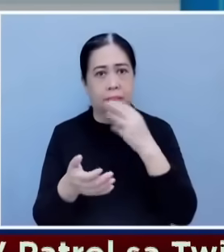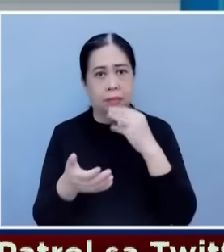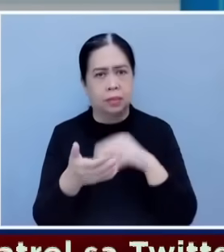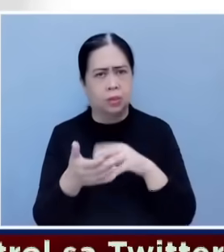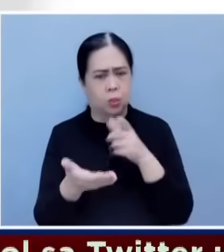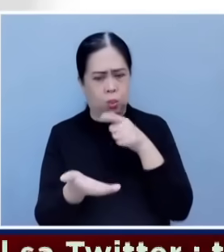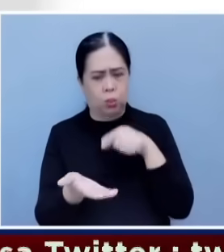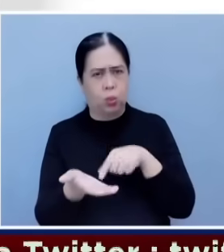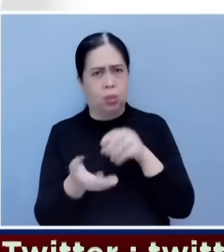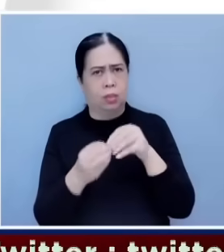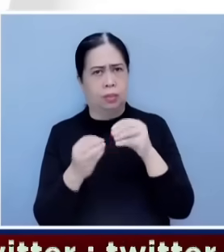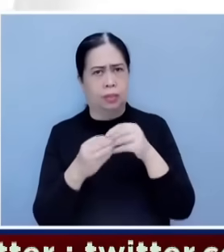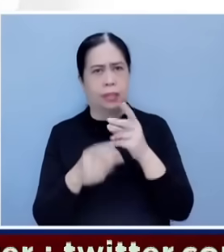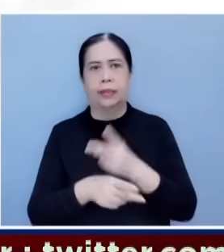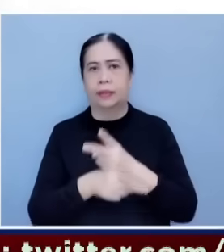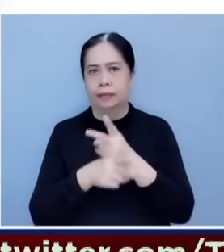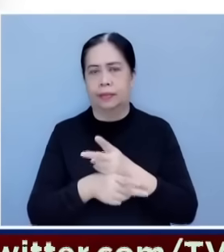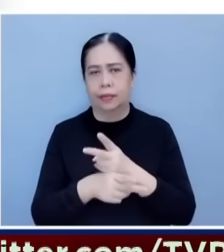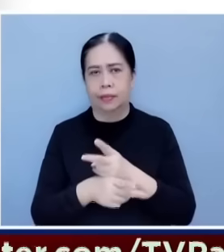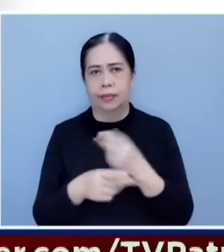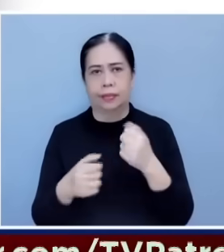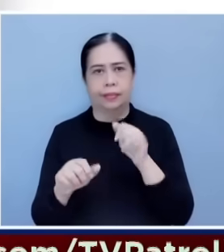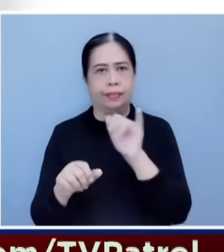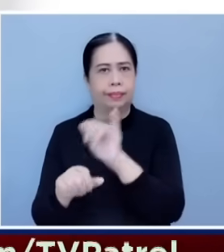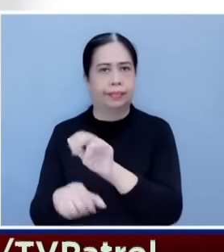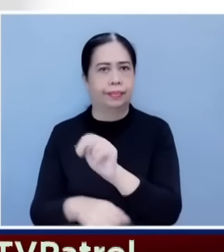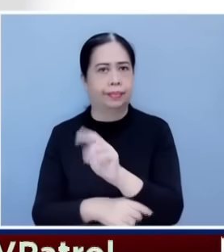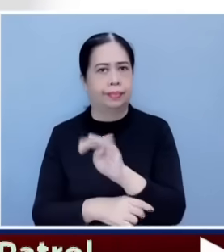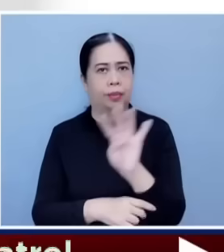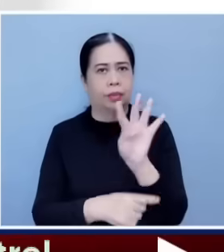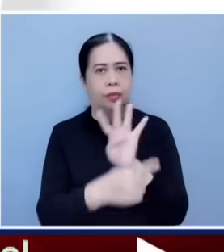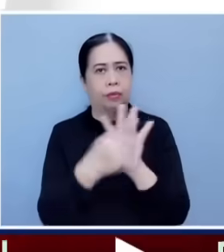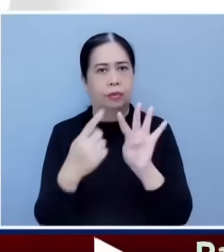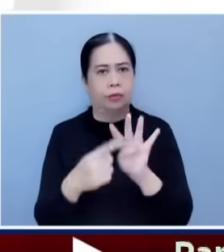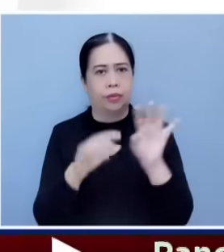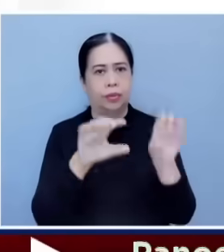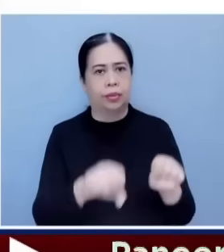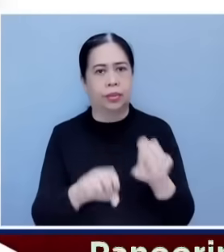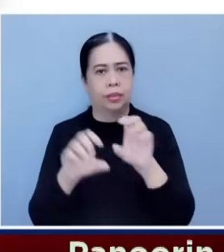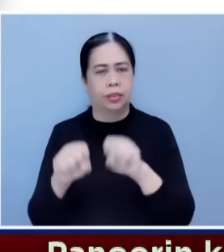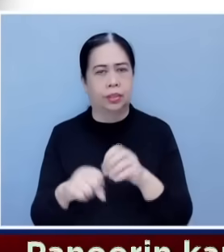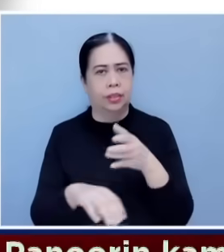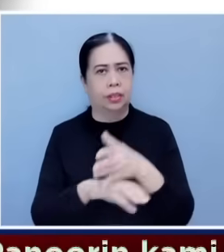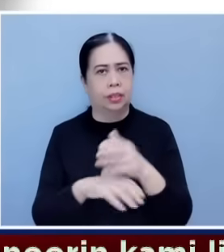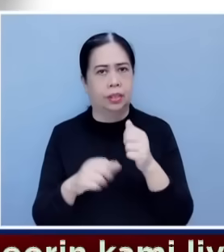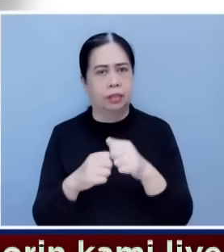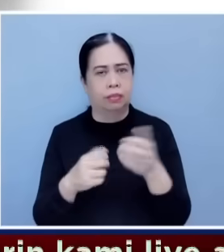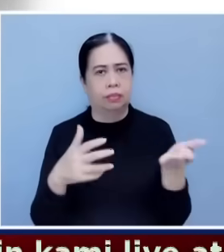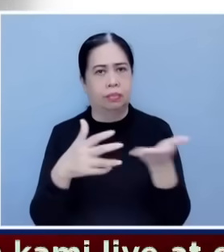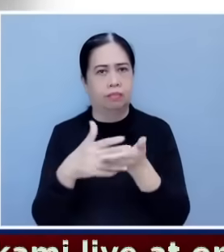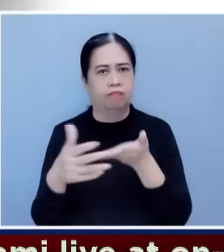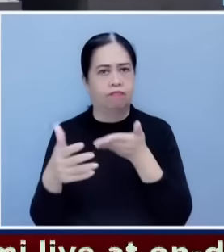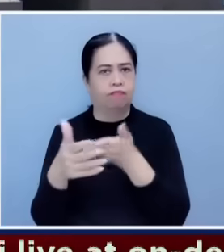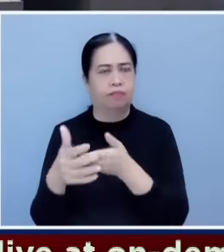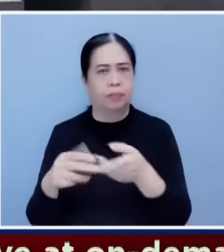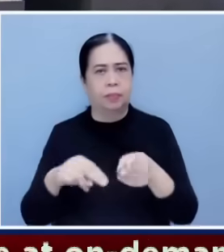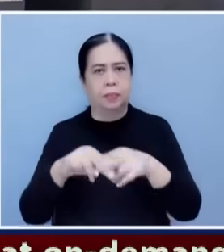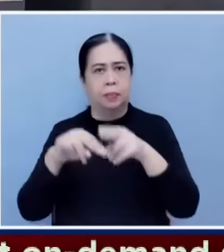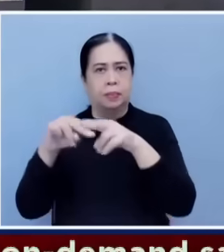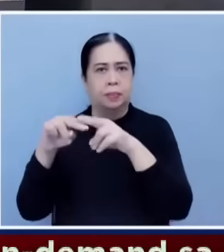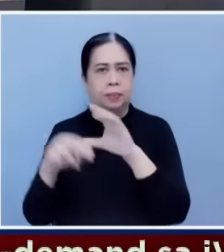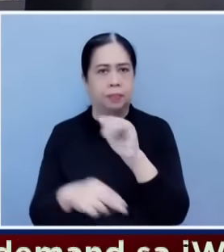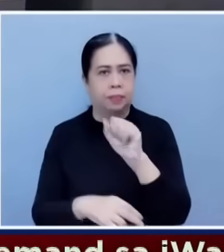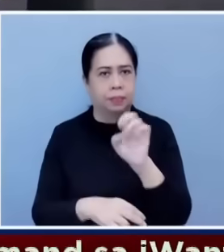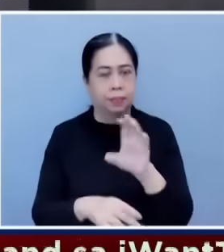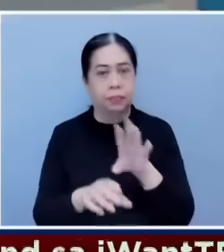kilalang numero. Nananatili sa kustodiya ng NBI ang apat na naaresto matapos sampahan ng patong-patong na kaso, kasama din